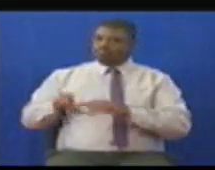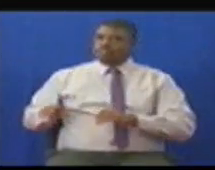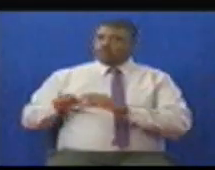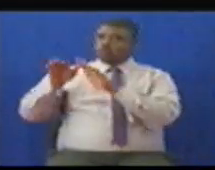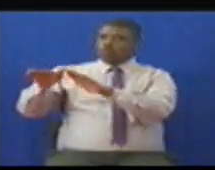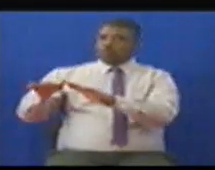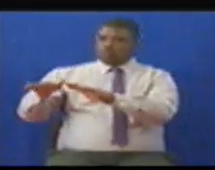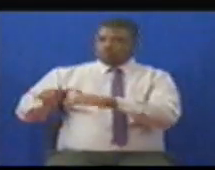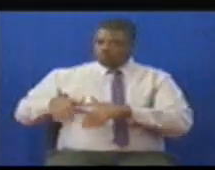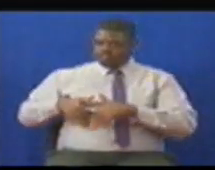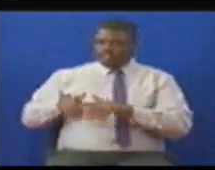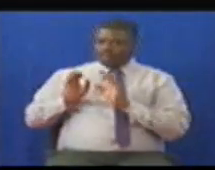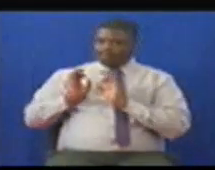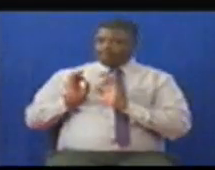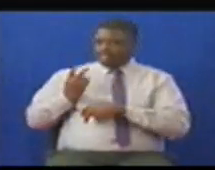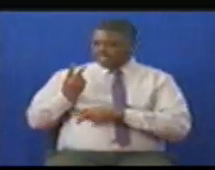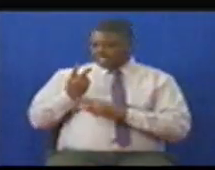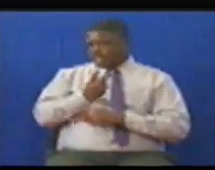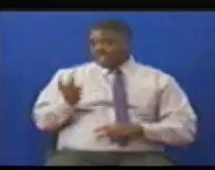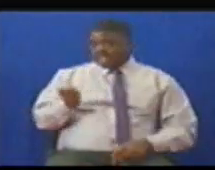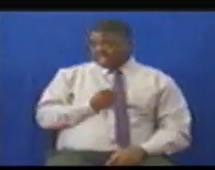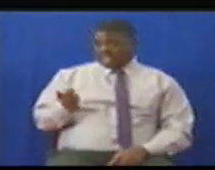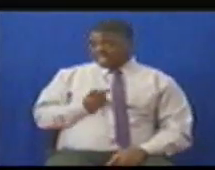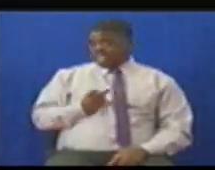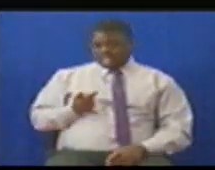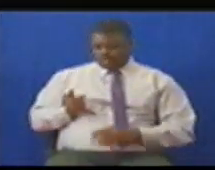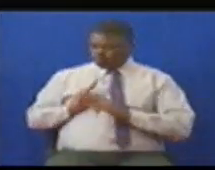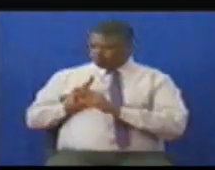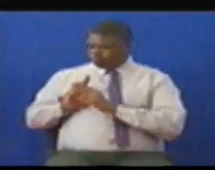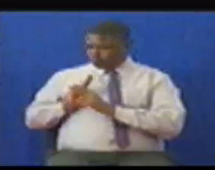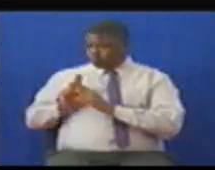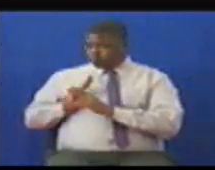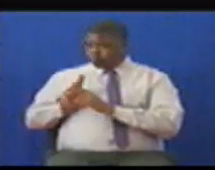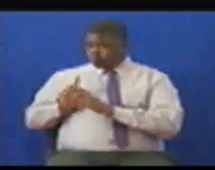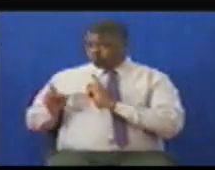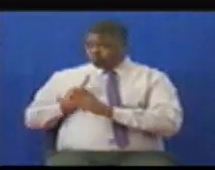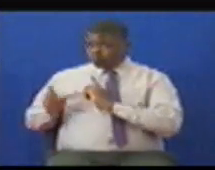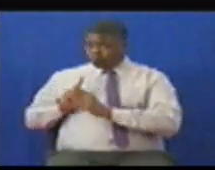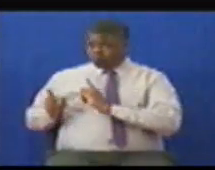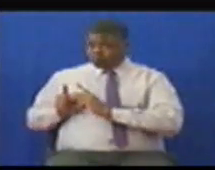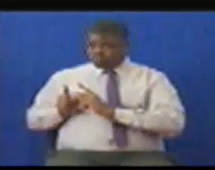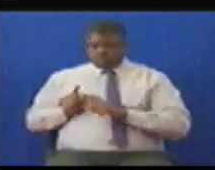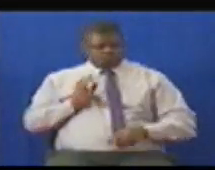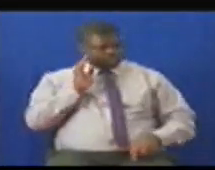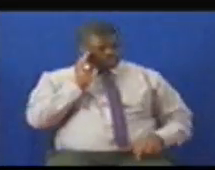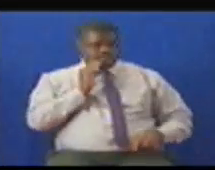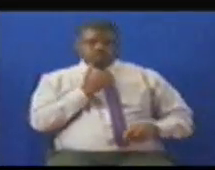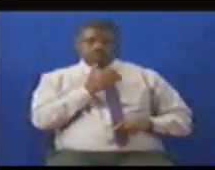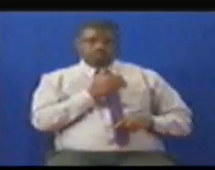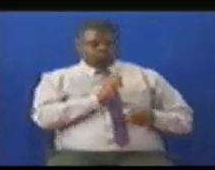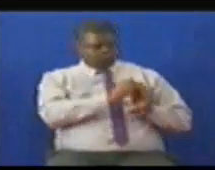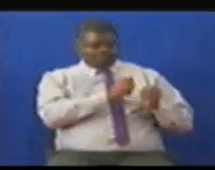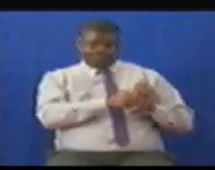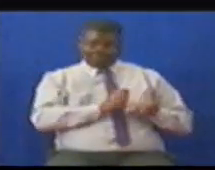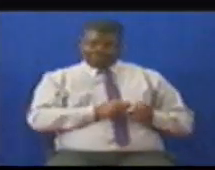kuweza kuwasiliana na kusikilizana, na tutaendelea kujaribu hapa na pale na kurekebisha yale